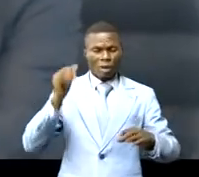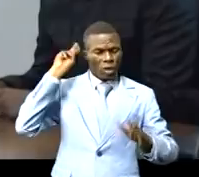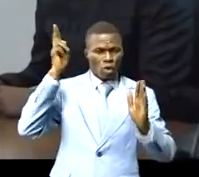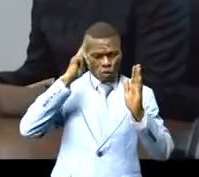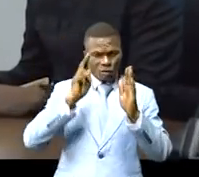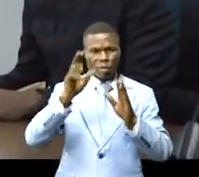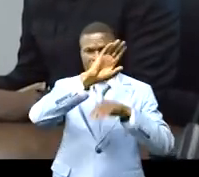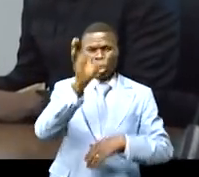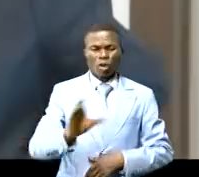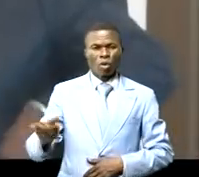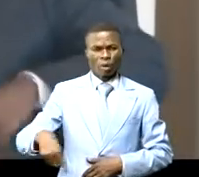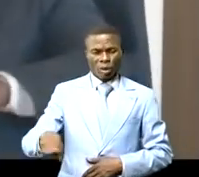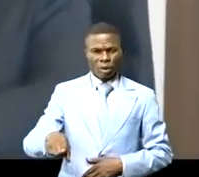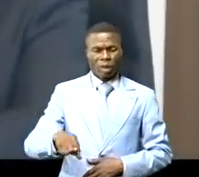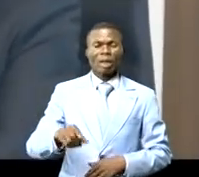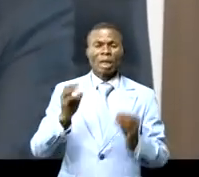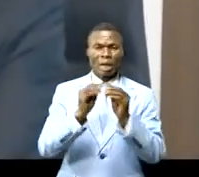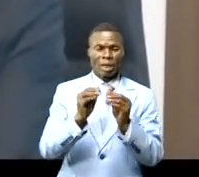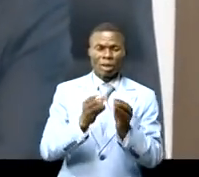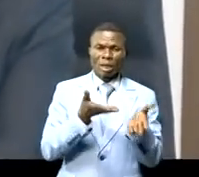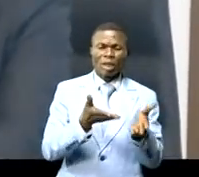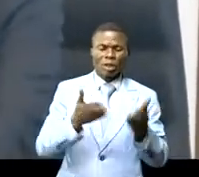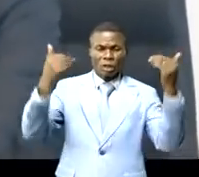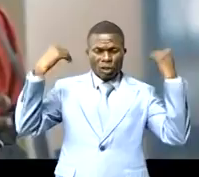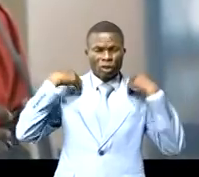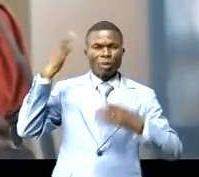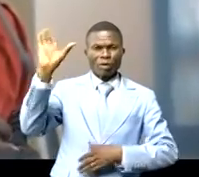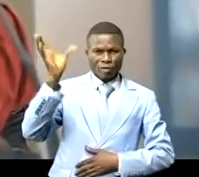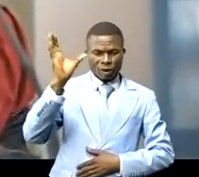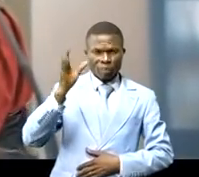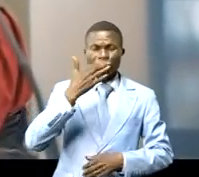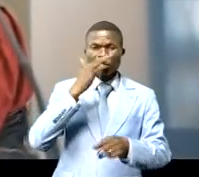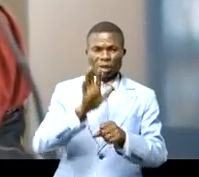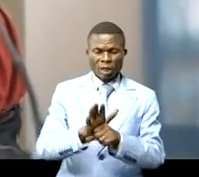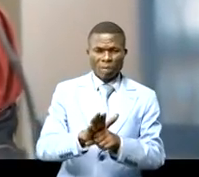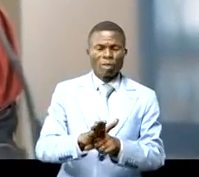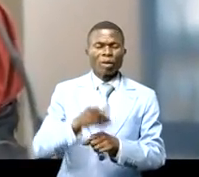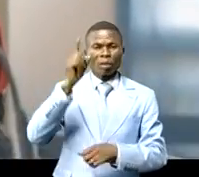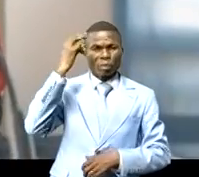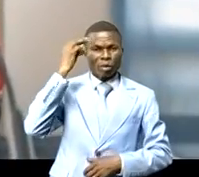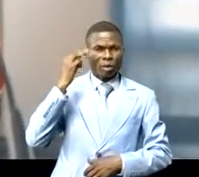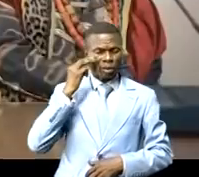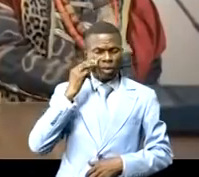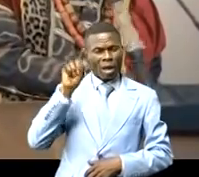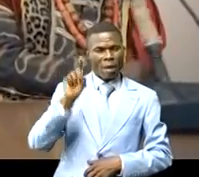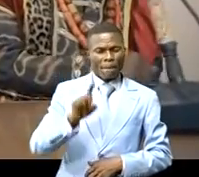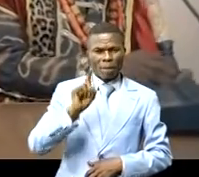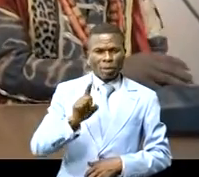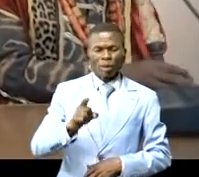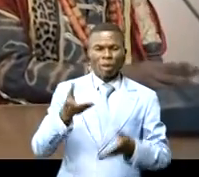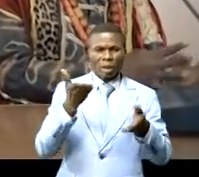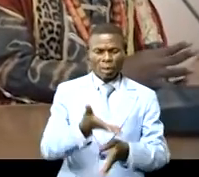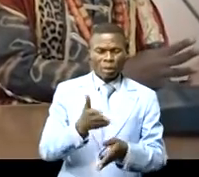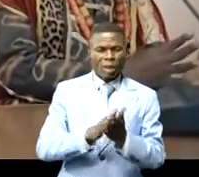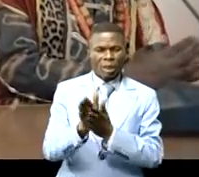Gombe. Cette occasion a permis au président des chefs traditionnels de rassurer ses compères que leur desiderata était bel et bien